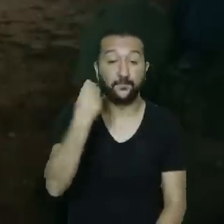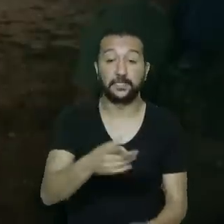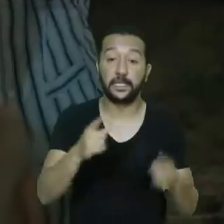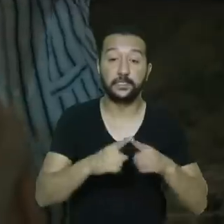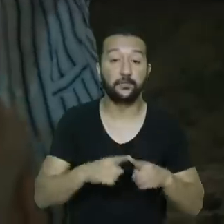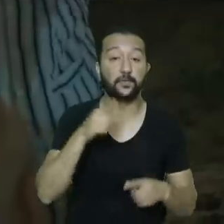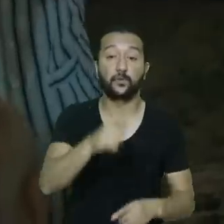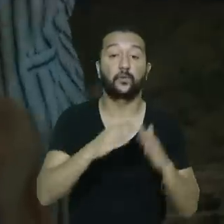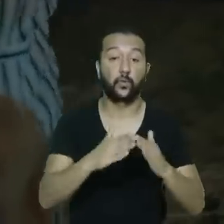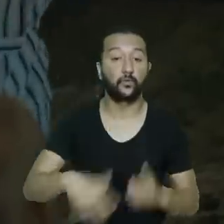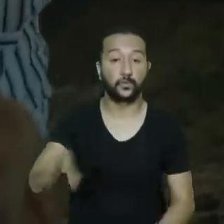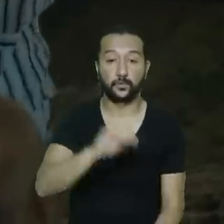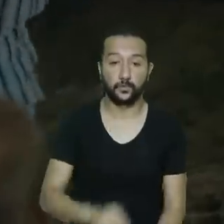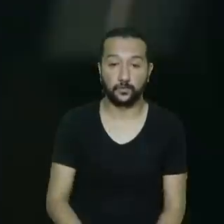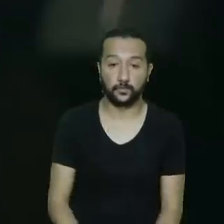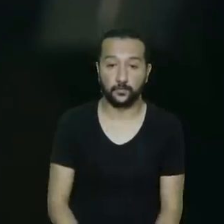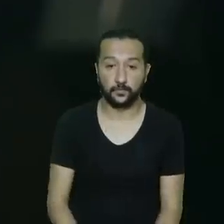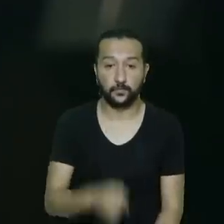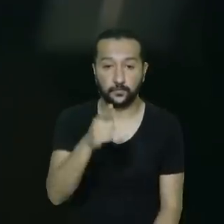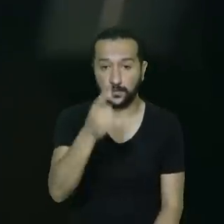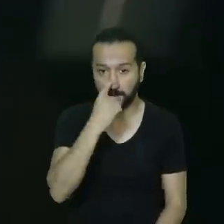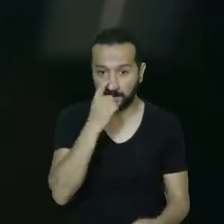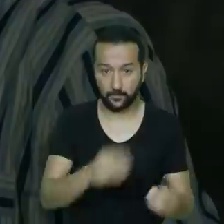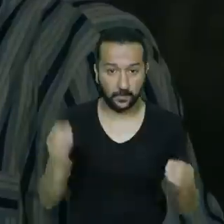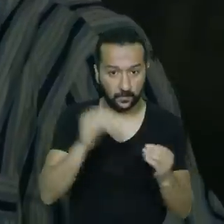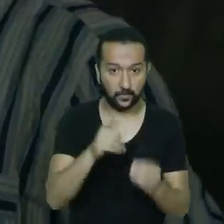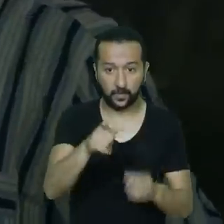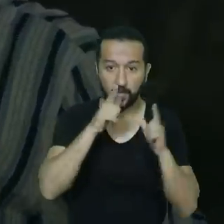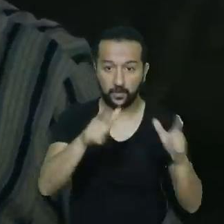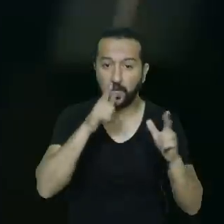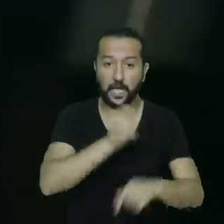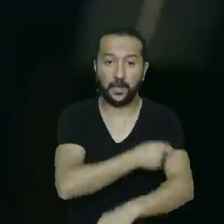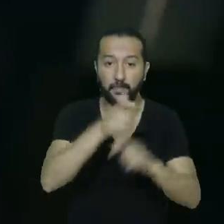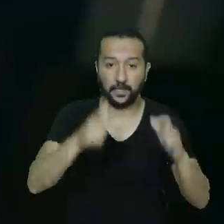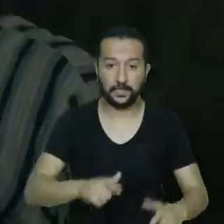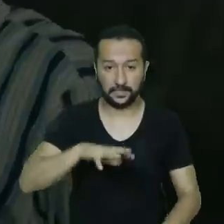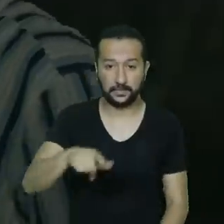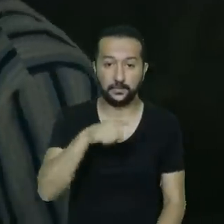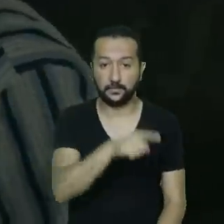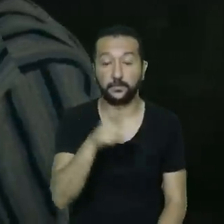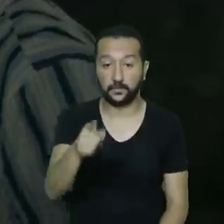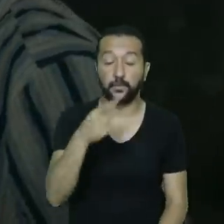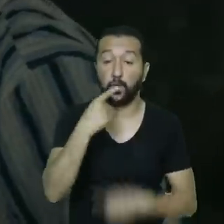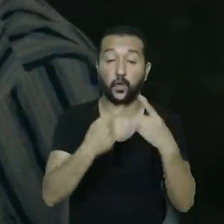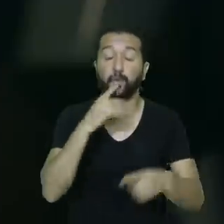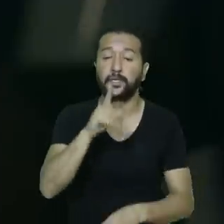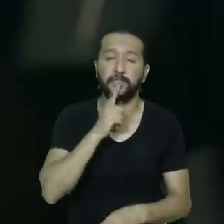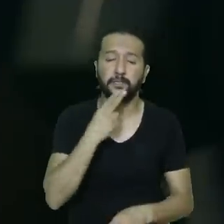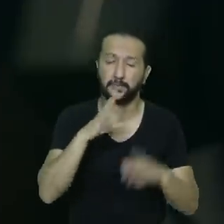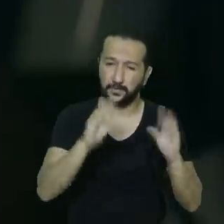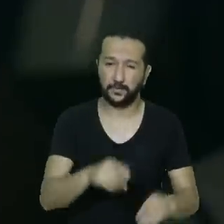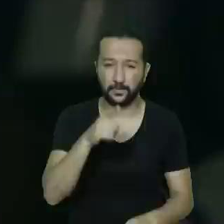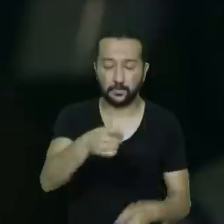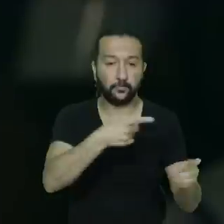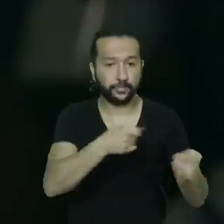bunun hesabını komşular? Abi. Biraz abartmıyor mu bu? Almanya'da da girdi hırsız. Sen konuşma kız, sen konuşma. Ne